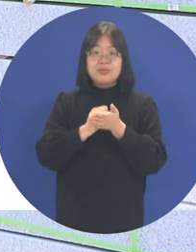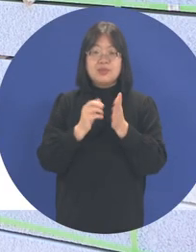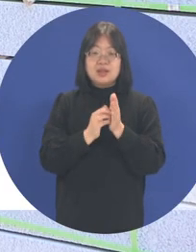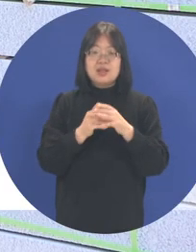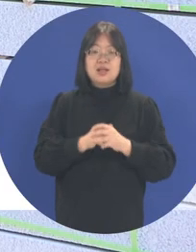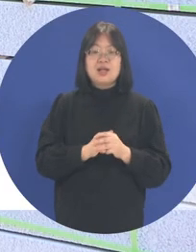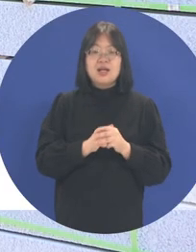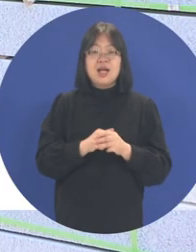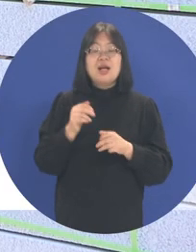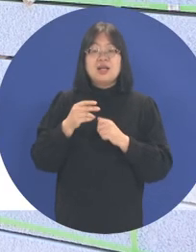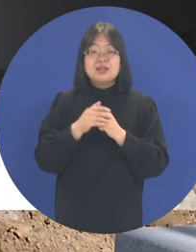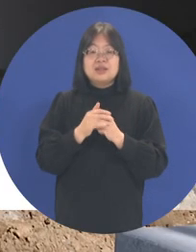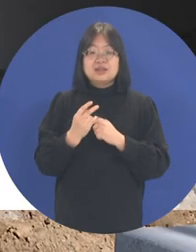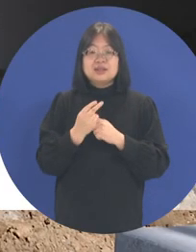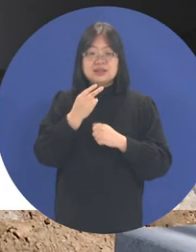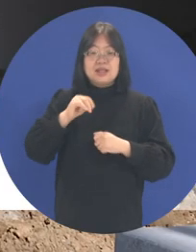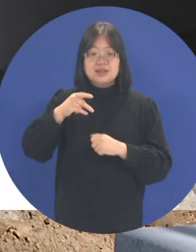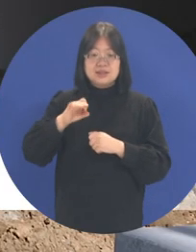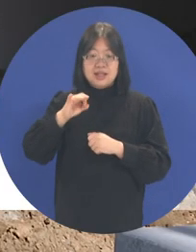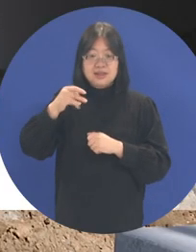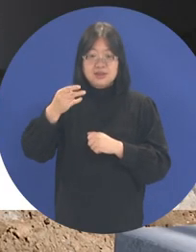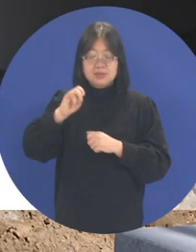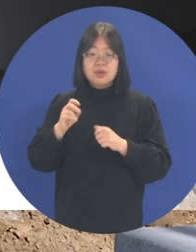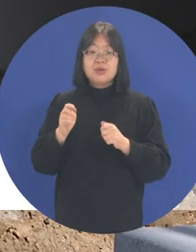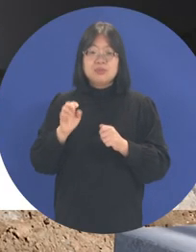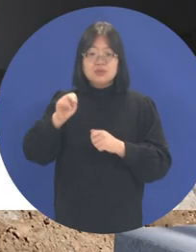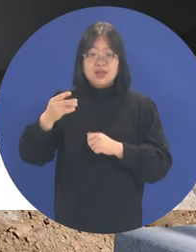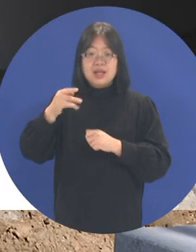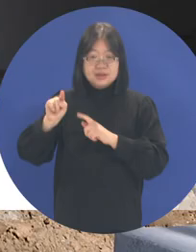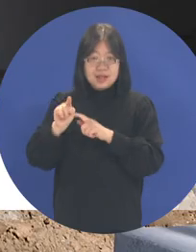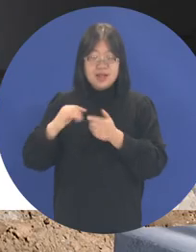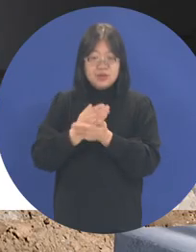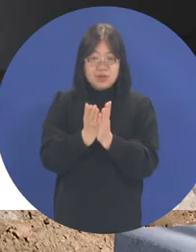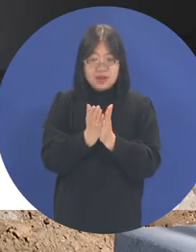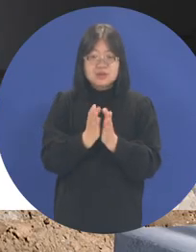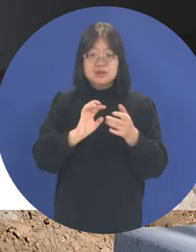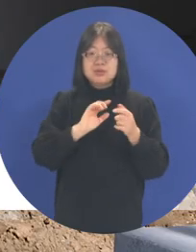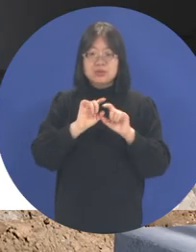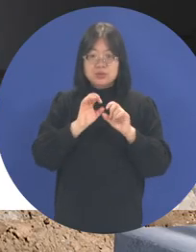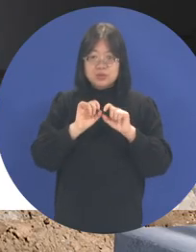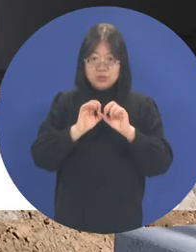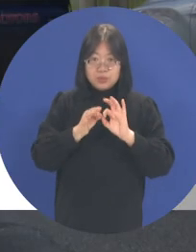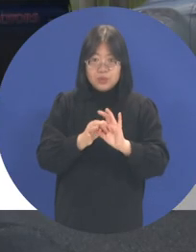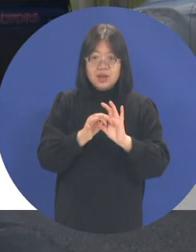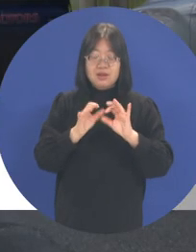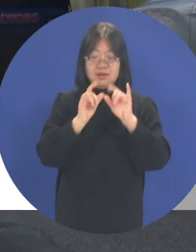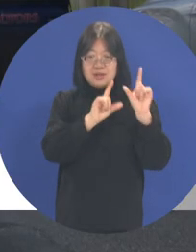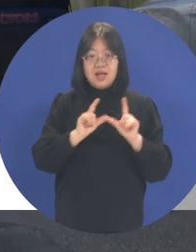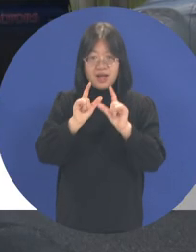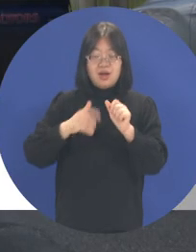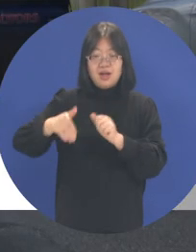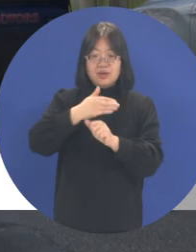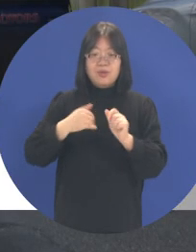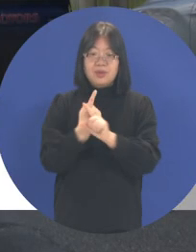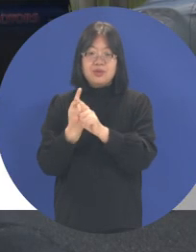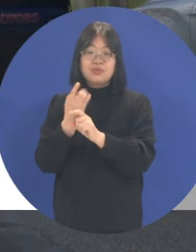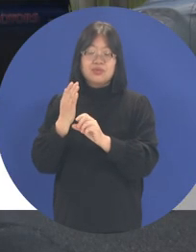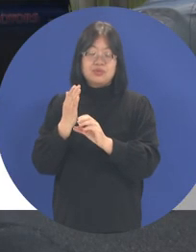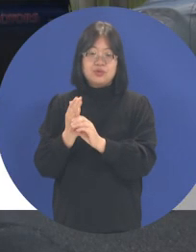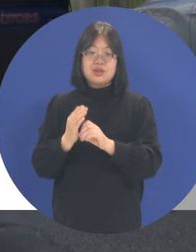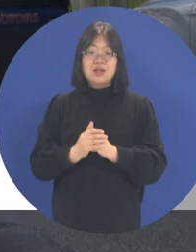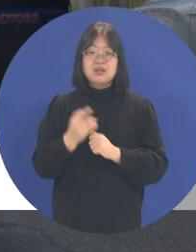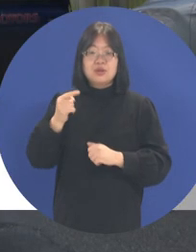플라자 당말 멀티파크 조성 등 역세권 활성화와 정주 개선을 추진하고 있습니다 당동 일 때는